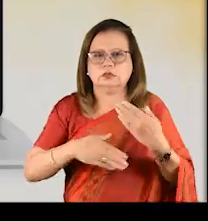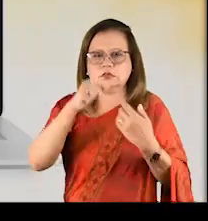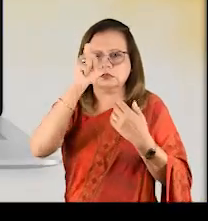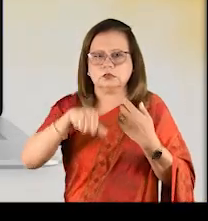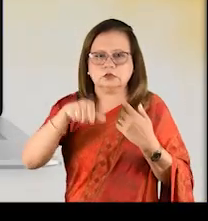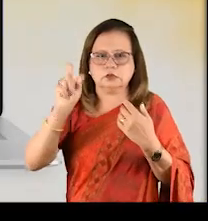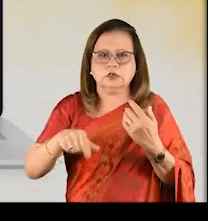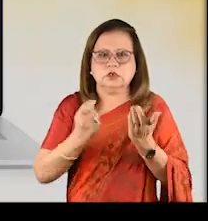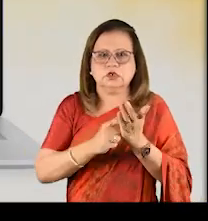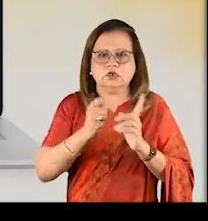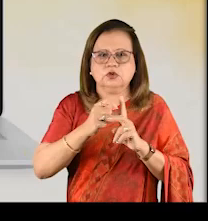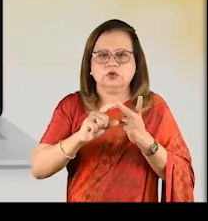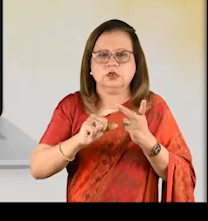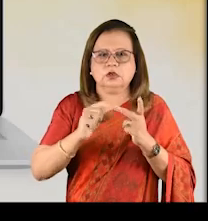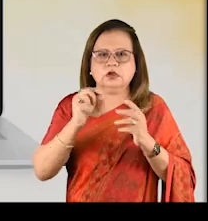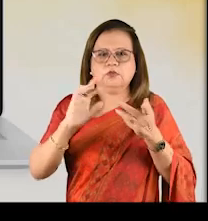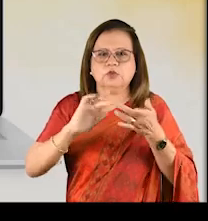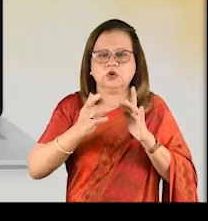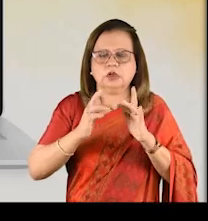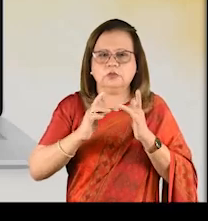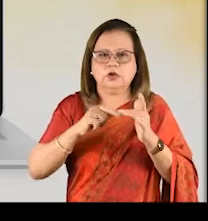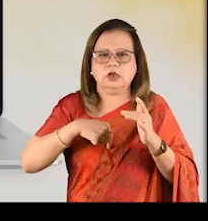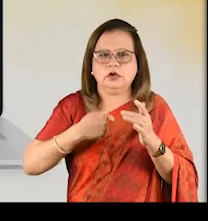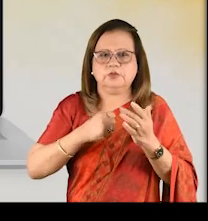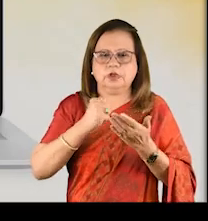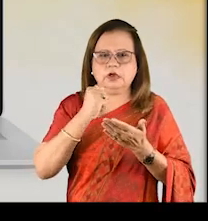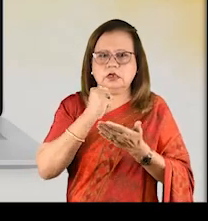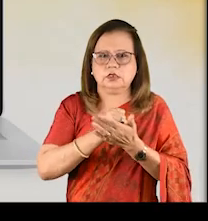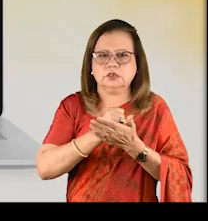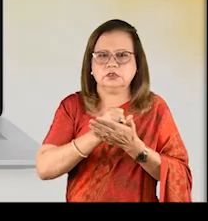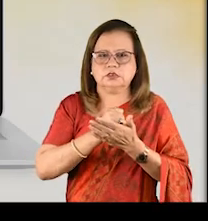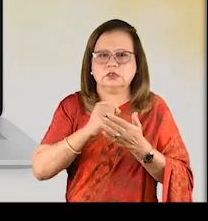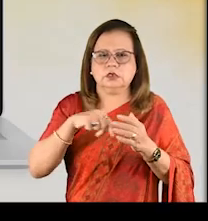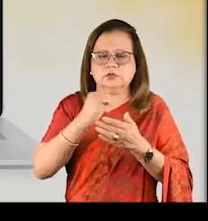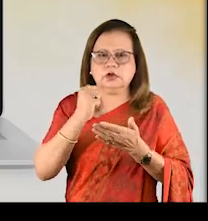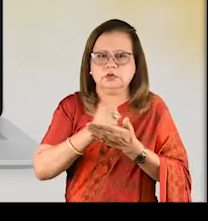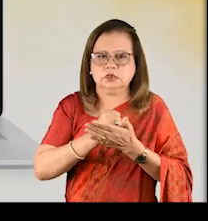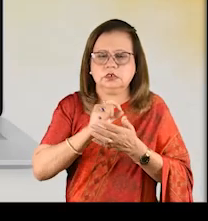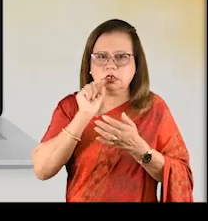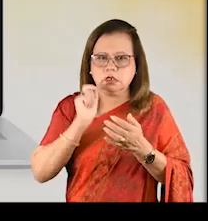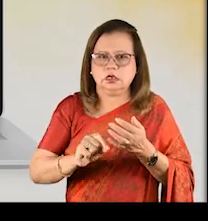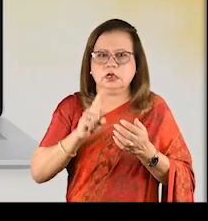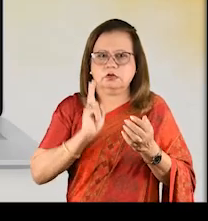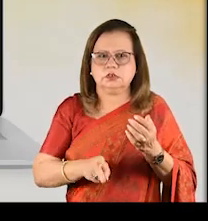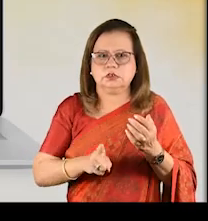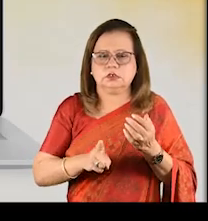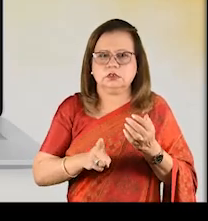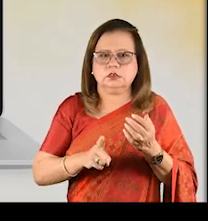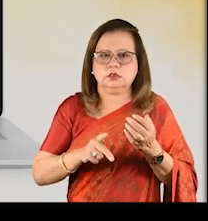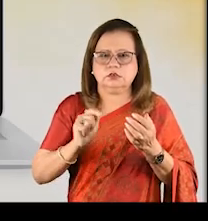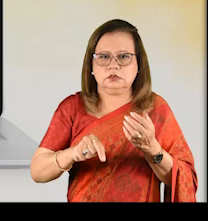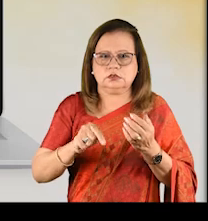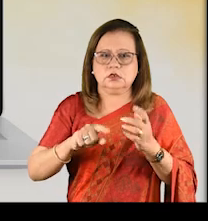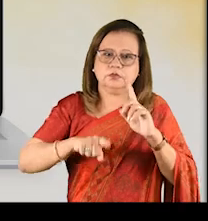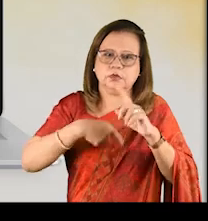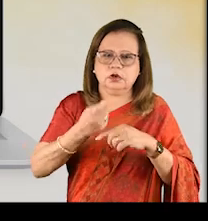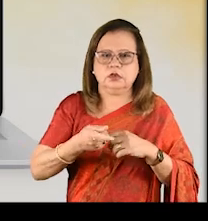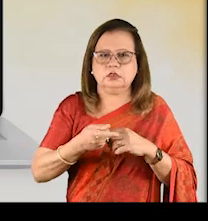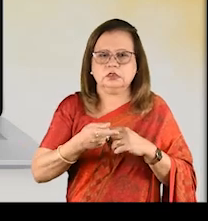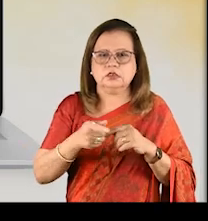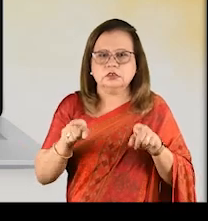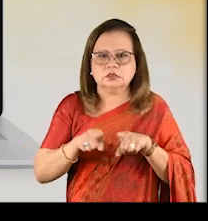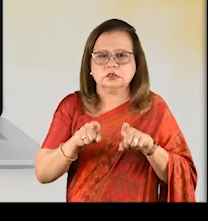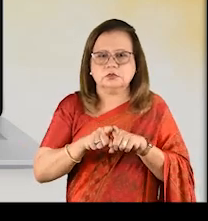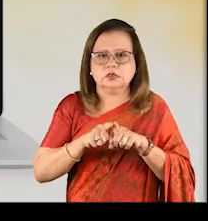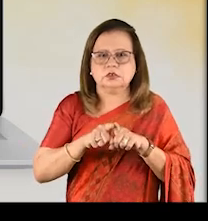को UDID पोर्टल पर अपना रजिस्ट्रेशन यानी पंजीकरण करना आवश्यक है, जिसके बाद